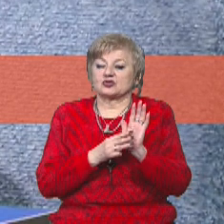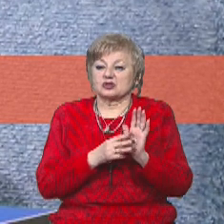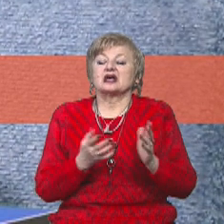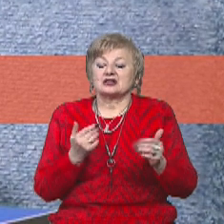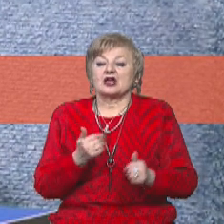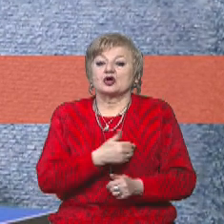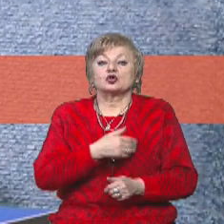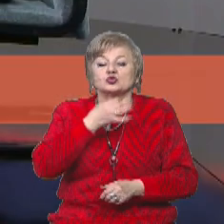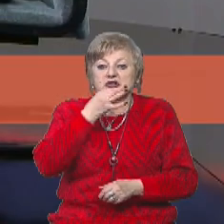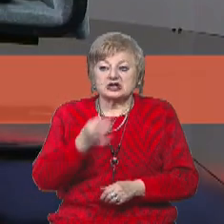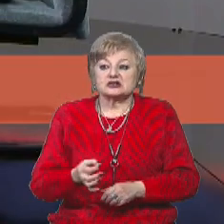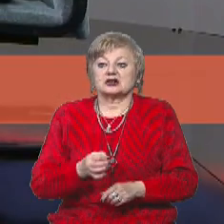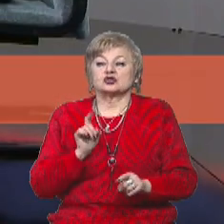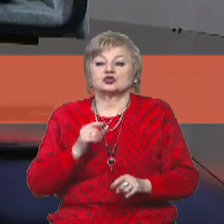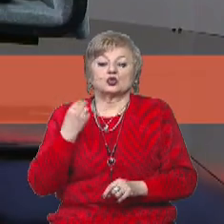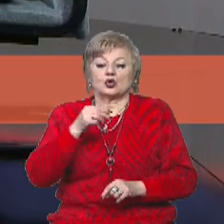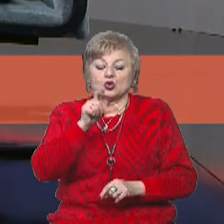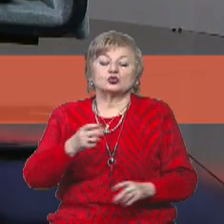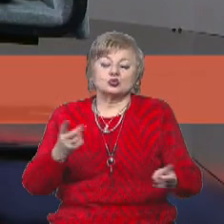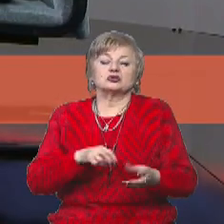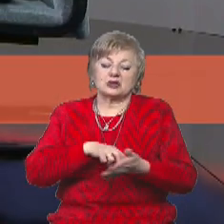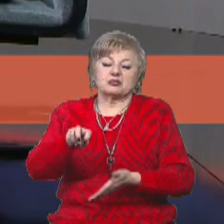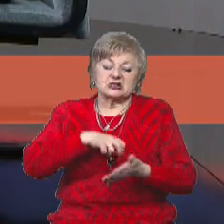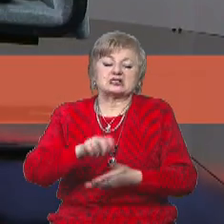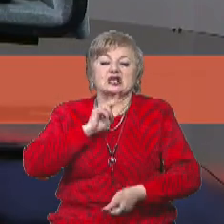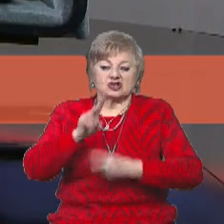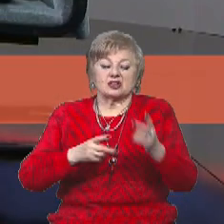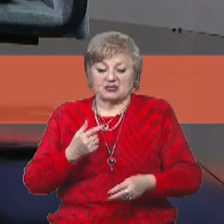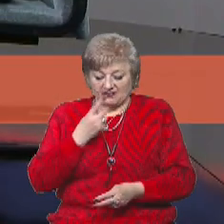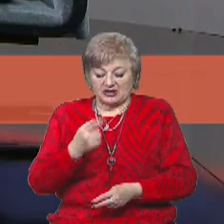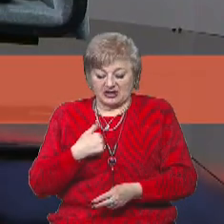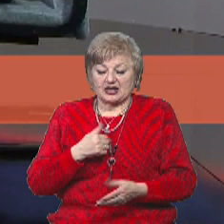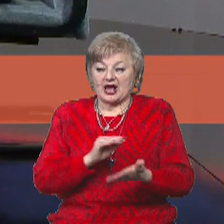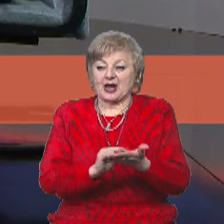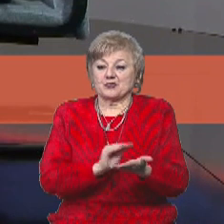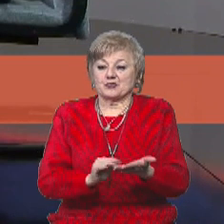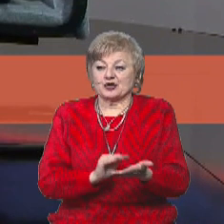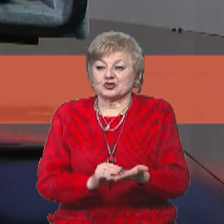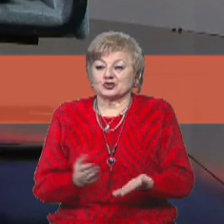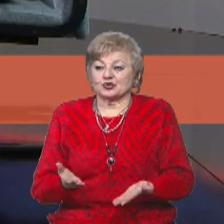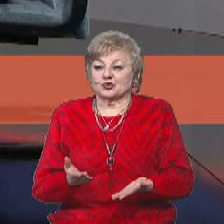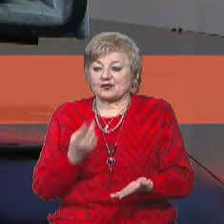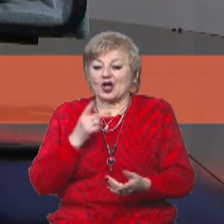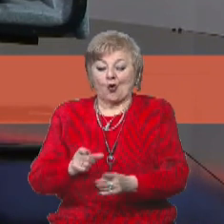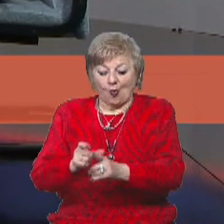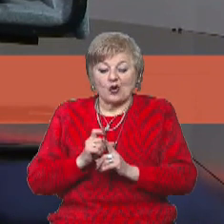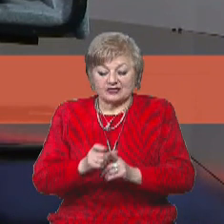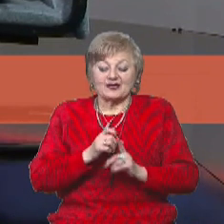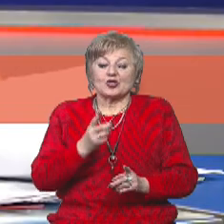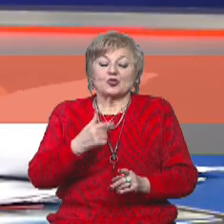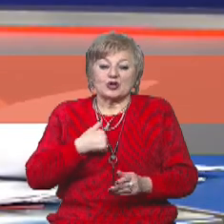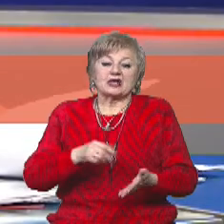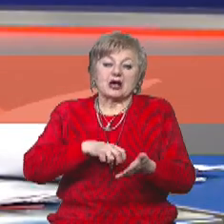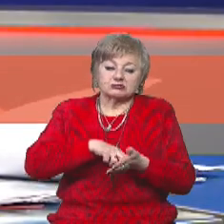знову... запоріжців, те, що треба писати скарги. От я пишу, бачите, це ж хтось пише, це вже відповіді мені. Але я